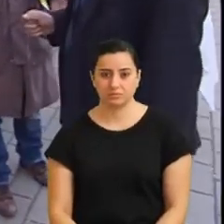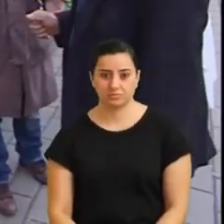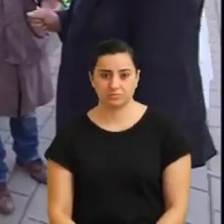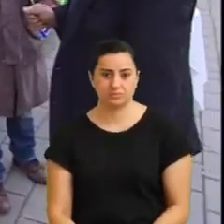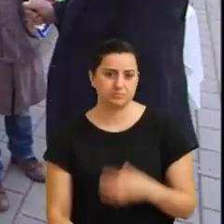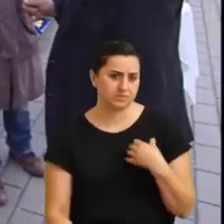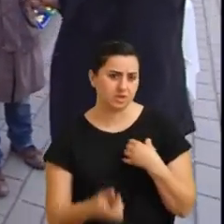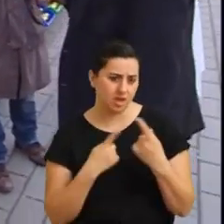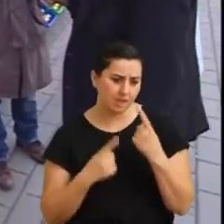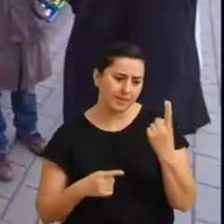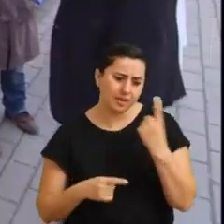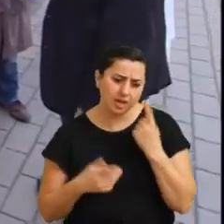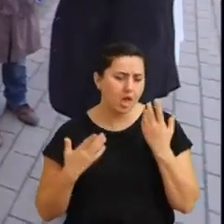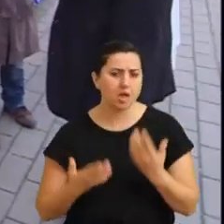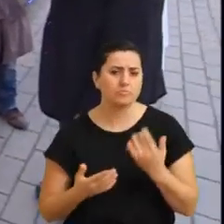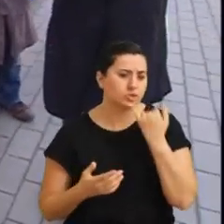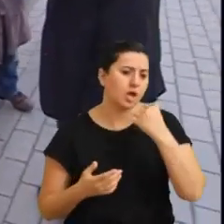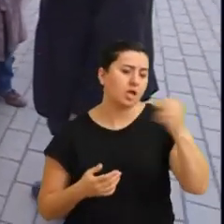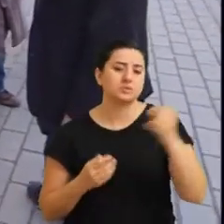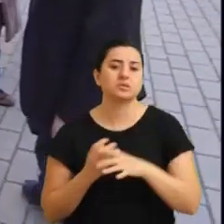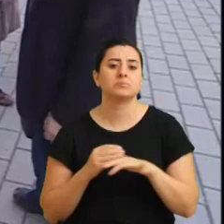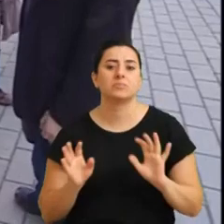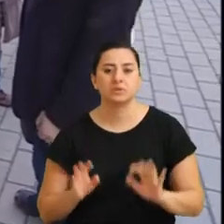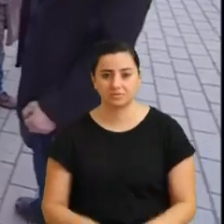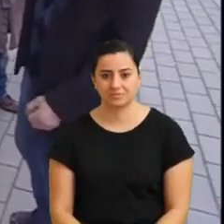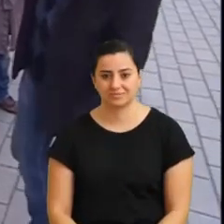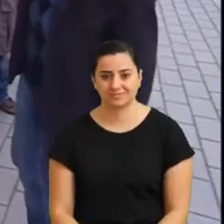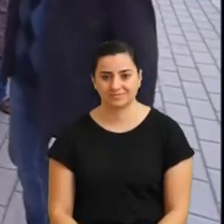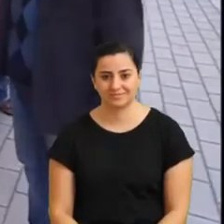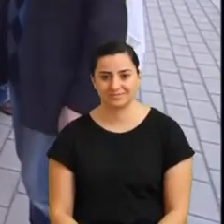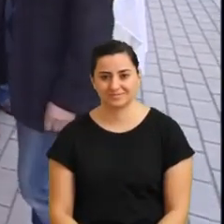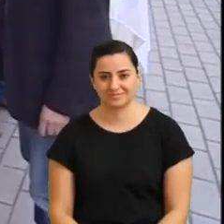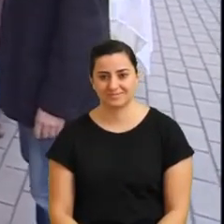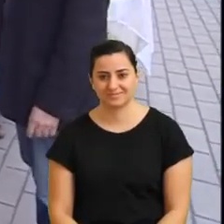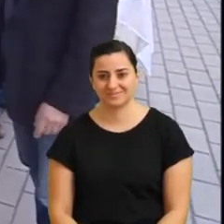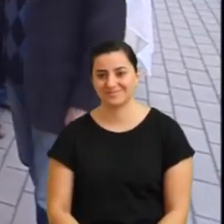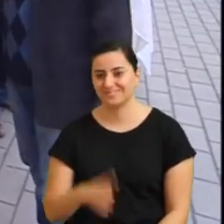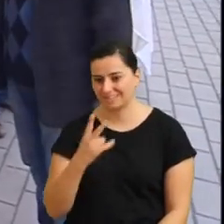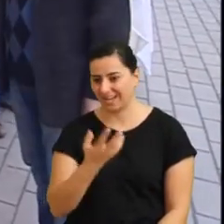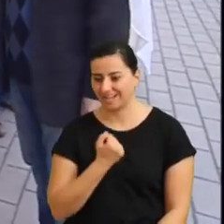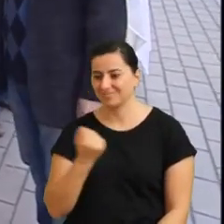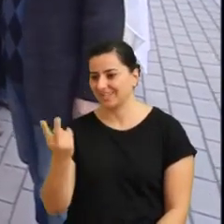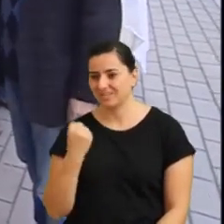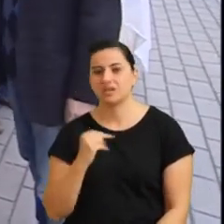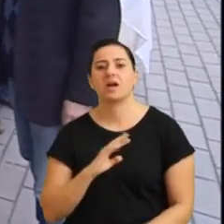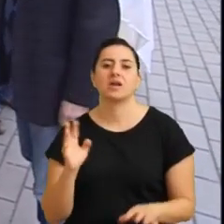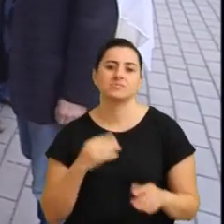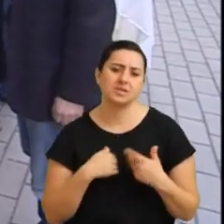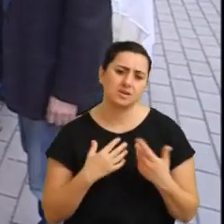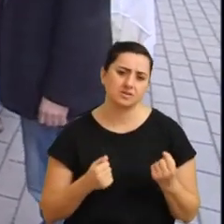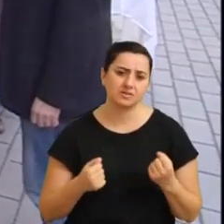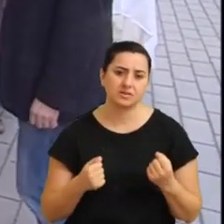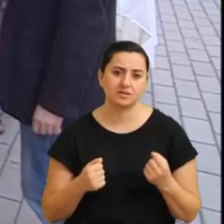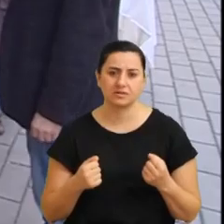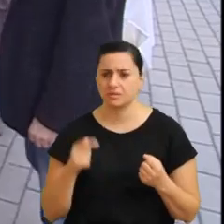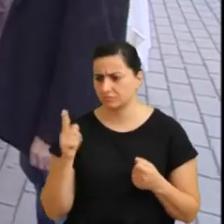biz anlaştık, bana geldi, öyle müşteri çalmak yok. Müşteri ben çalmaya çalışmıyorum canım. Hadi bakalım. Daraltmayayım, iki senden alayım. Abi yok, üç benden al. Hayır tamam,